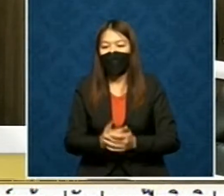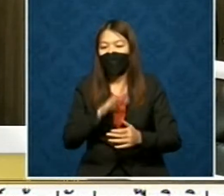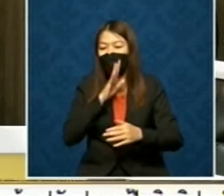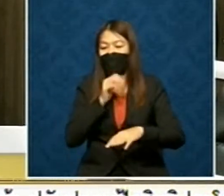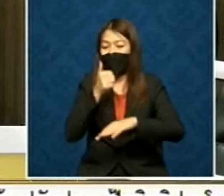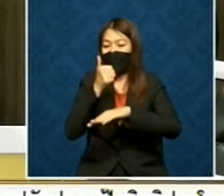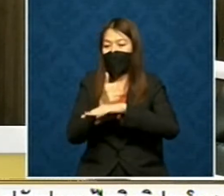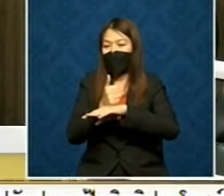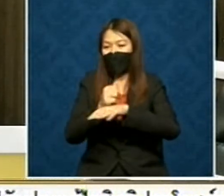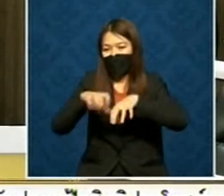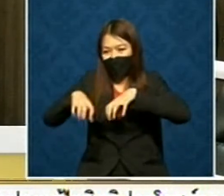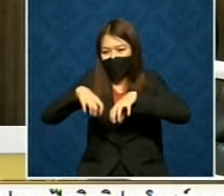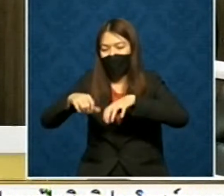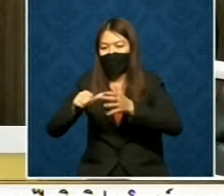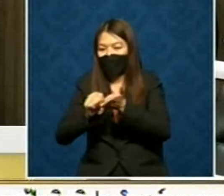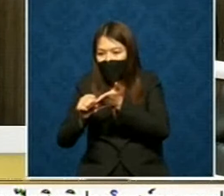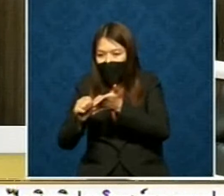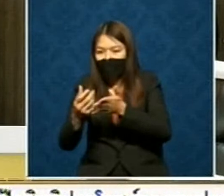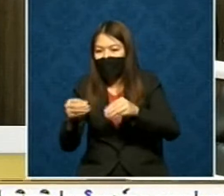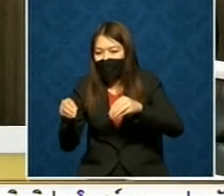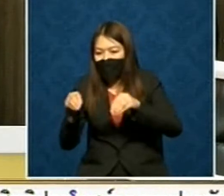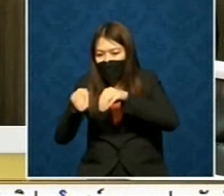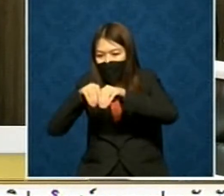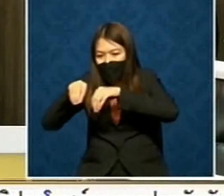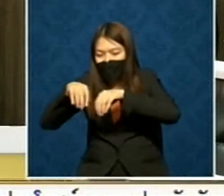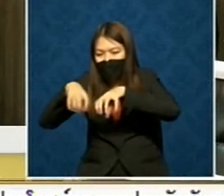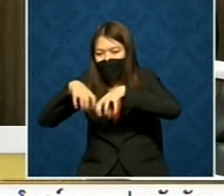ได้ ท่านกไมสมควรเป็ายกรัมัตี